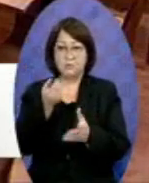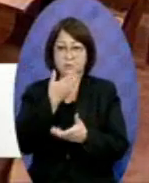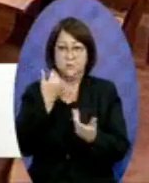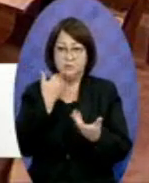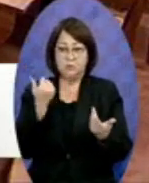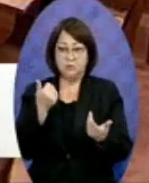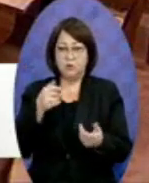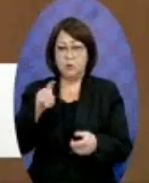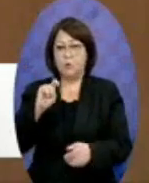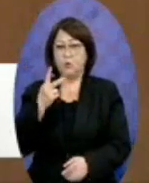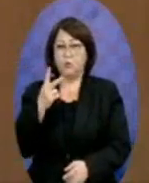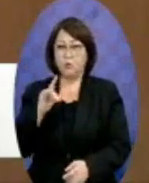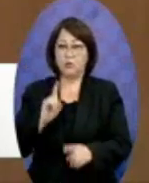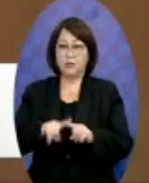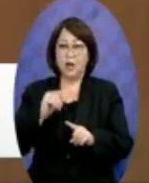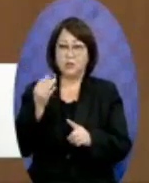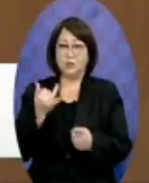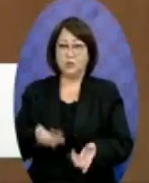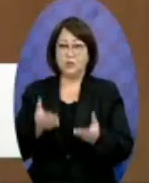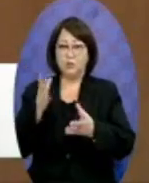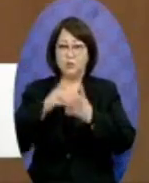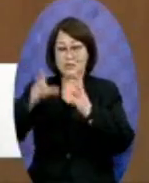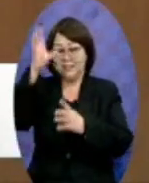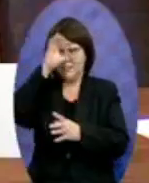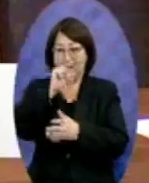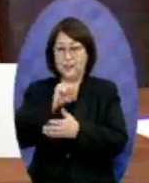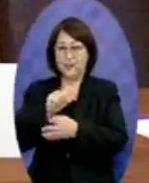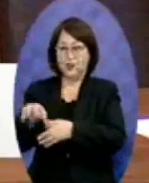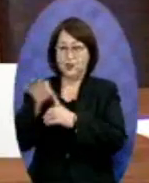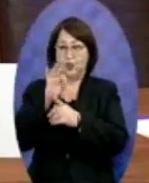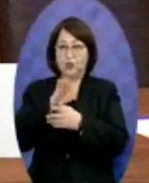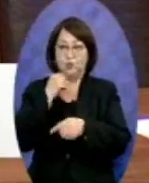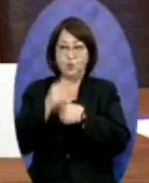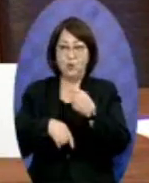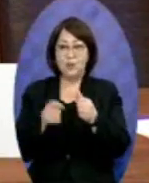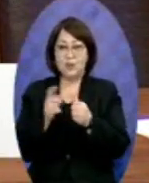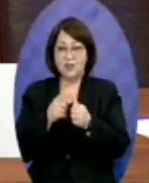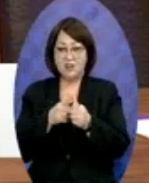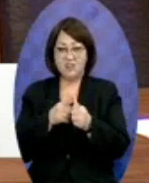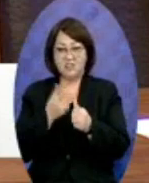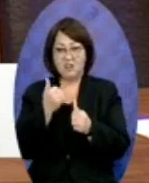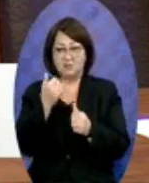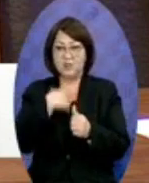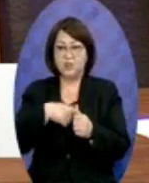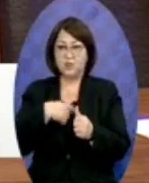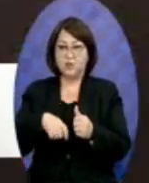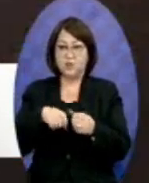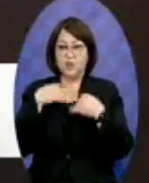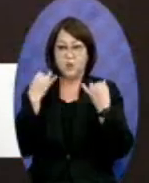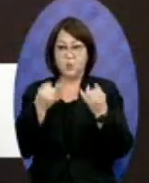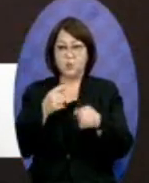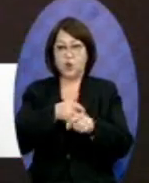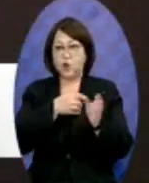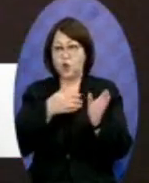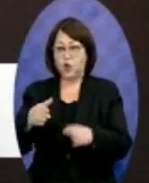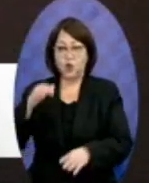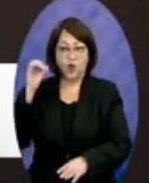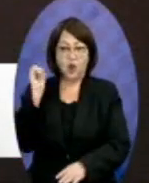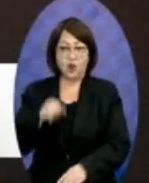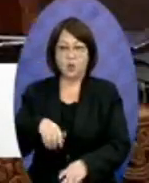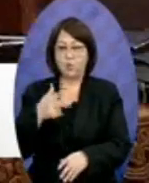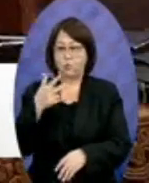Хүнс хөдөө аж ахуй хөнгө үйлдвэрийн сайдыг томилох асуудлыг нэр бүхий гишүүд хойшлуулах санал гаргаж чуулганы хуралдаанд оролцсон 38